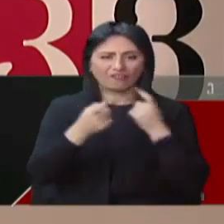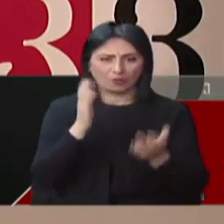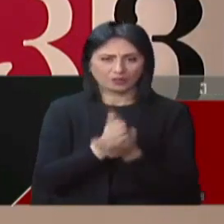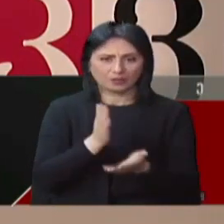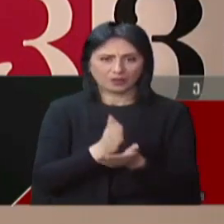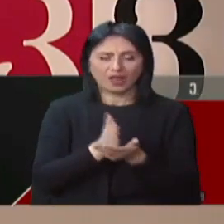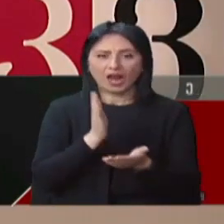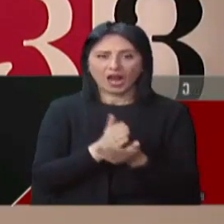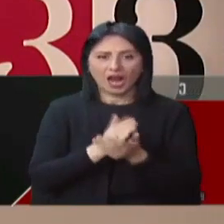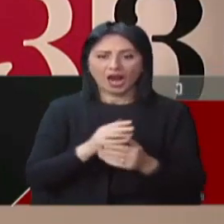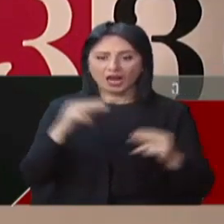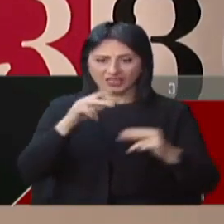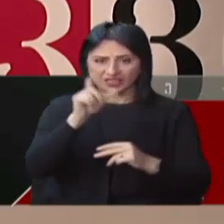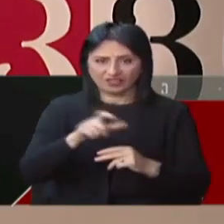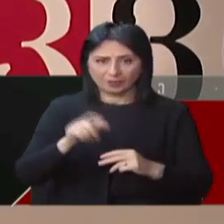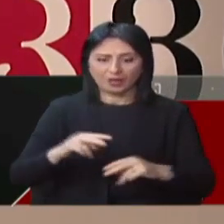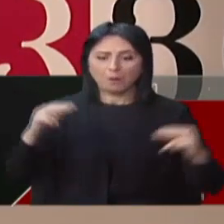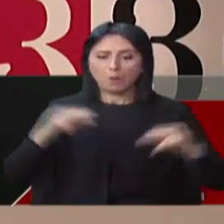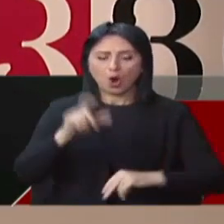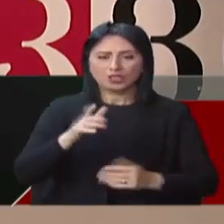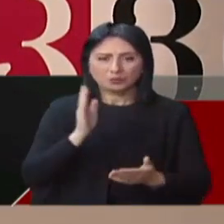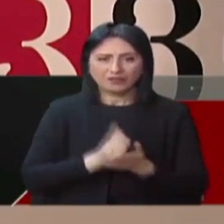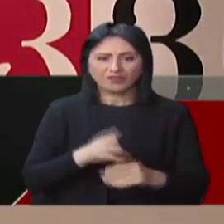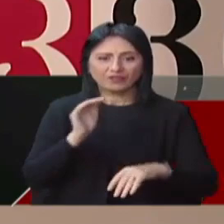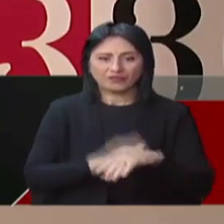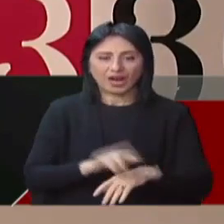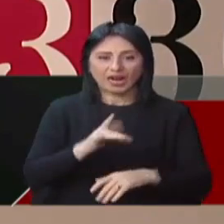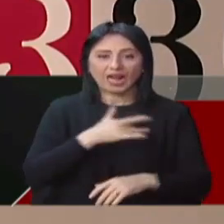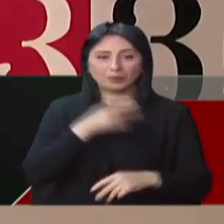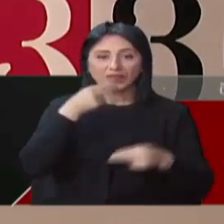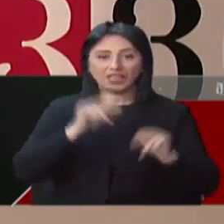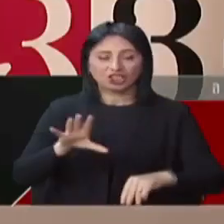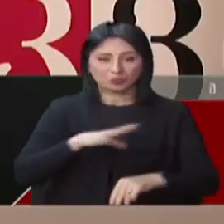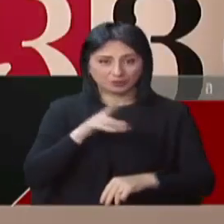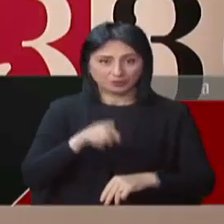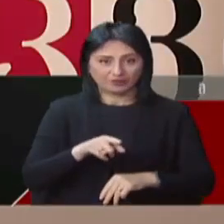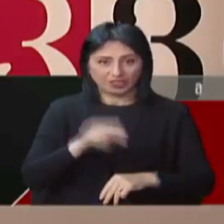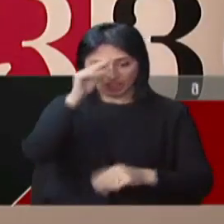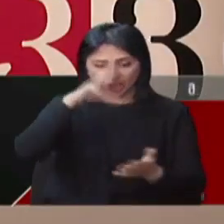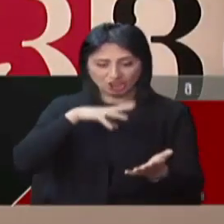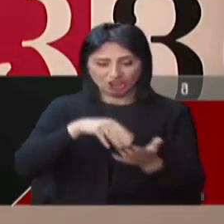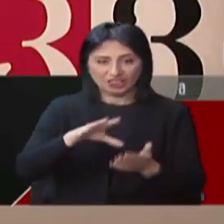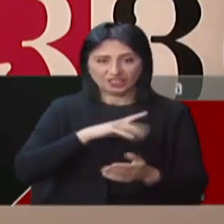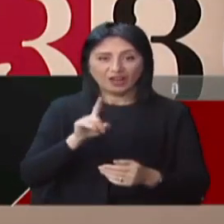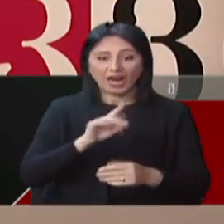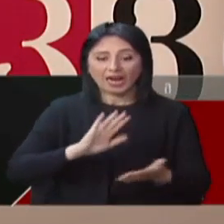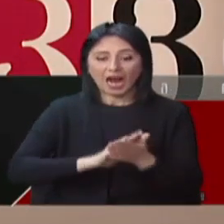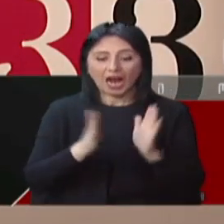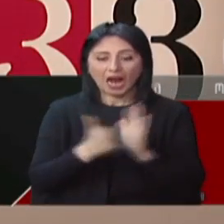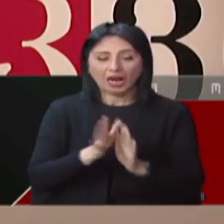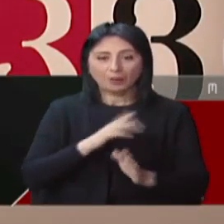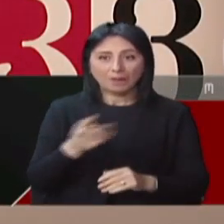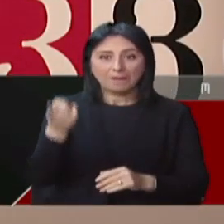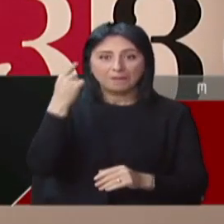ინფორმაცია, არის თვითხილველები, არის მოწმეები იმისა, თუ რა ტიპის დანაშაული მოხდა. შესწავლილი იქნეს, რა გარიგებაში